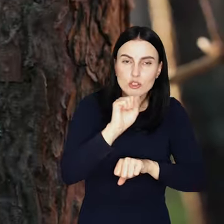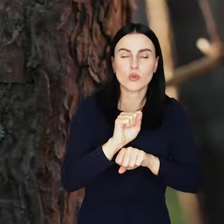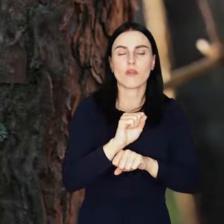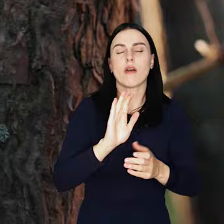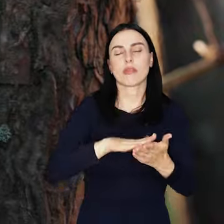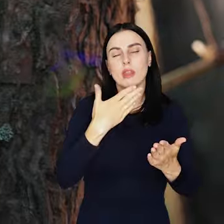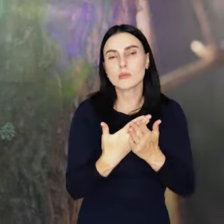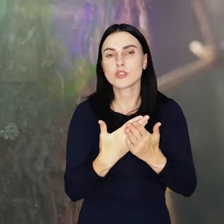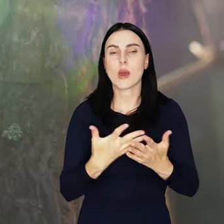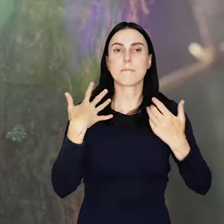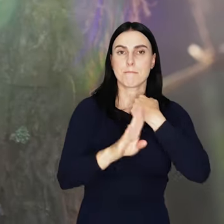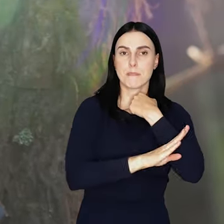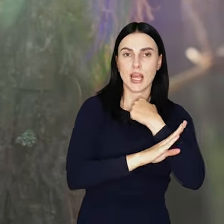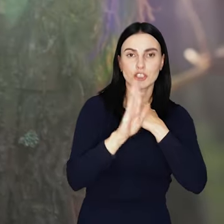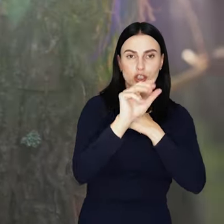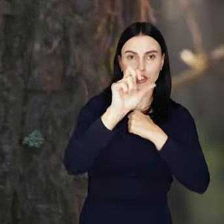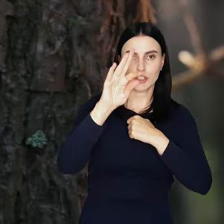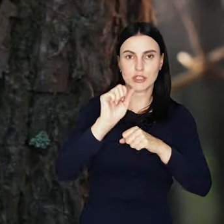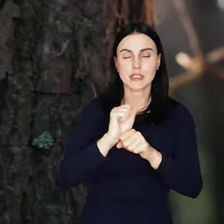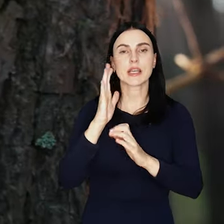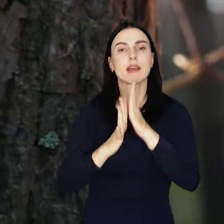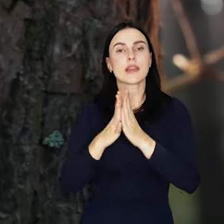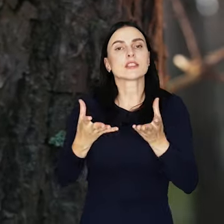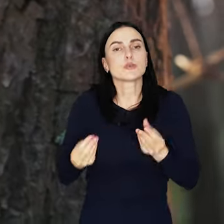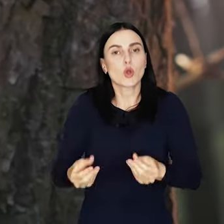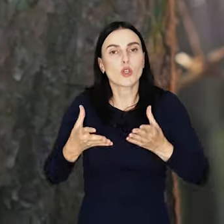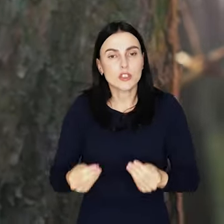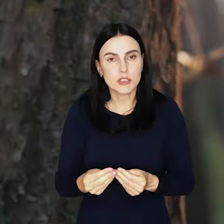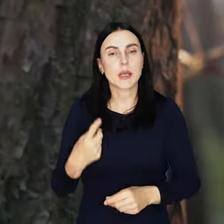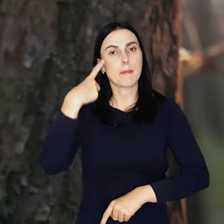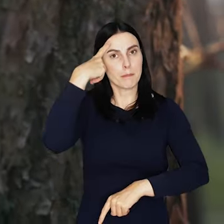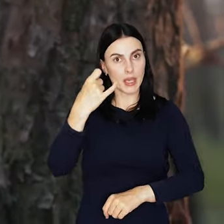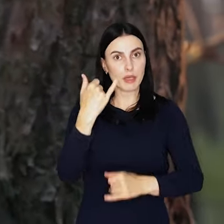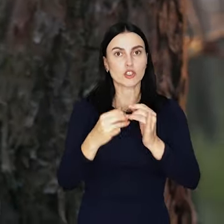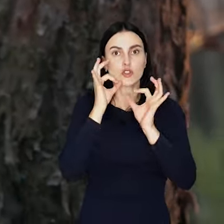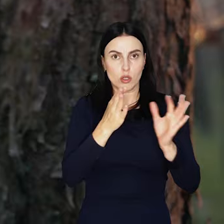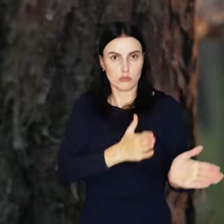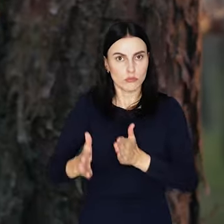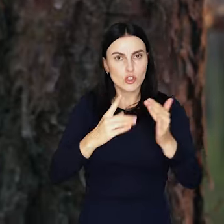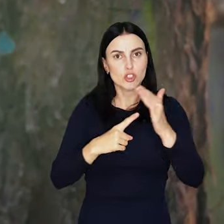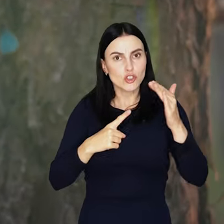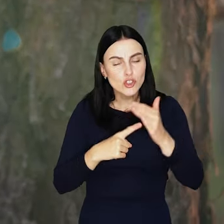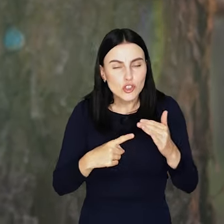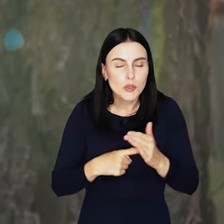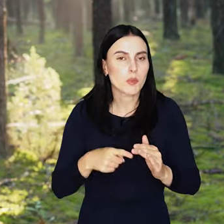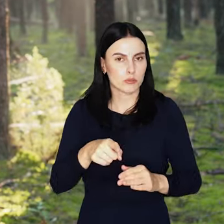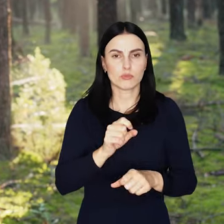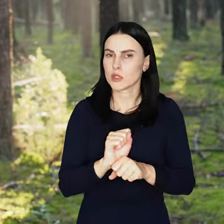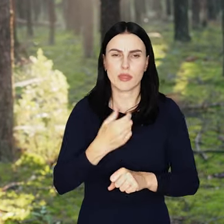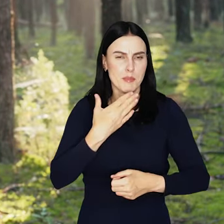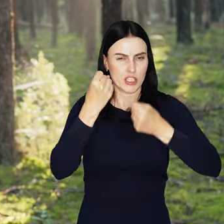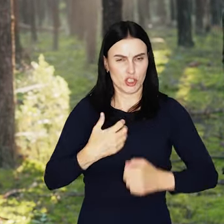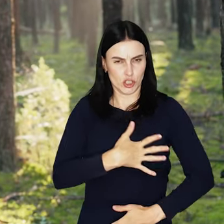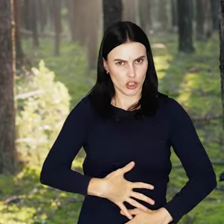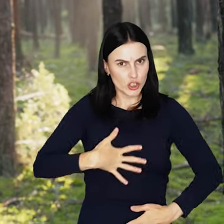w samym Wrocławiu, na przykład w Parku Szczytnickim czy Lesie Mokrzańskim. Pamiętajcie, że odpowiednio przygotowane grzyby wcale nie